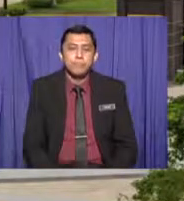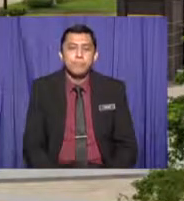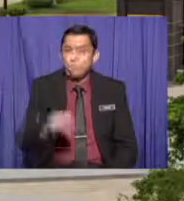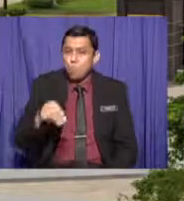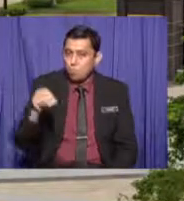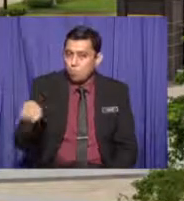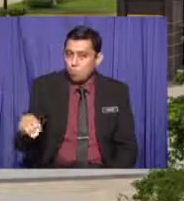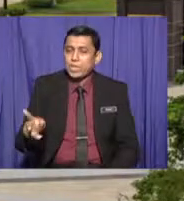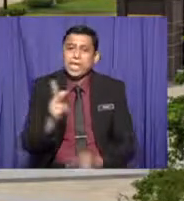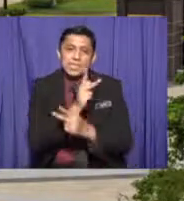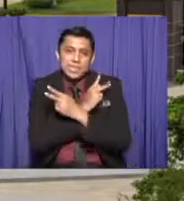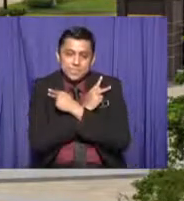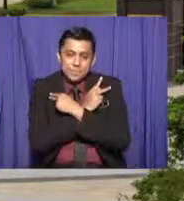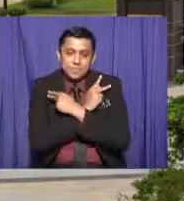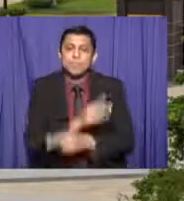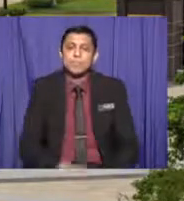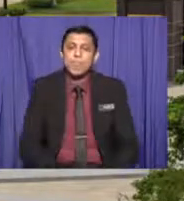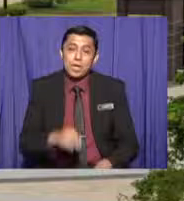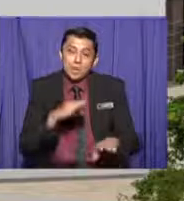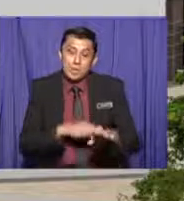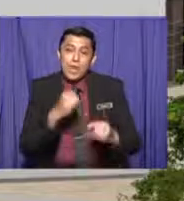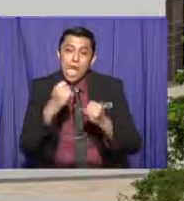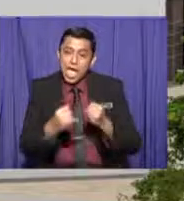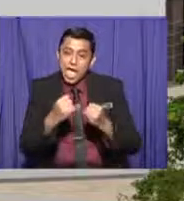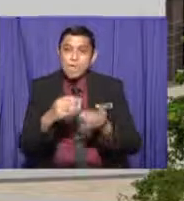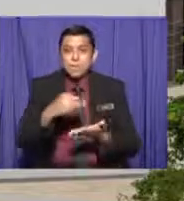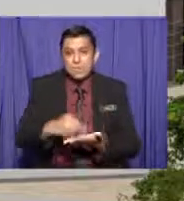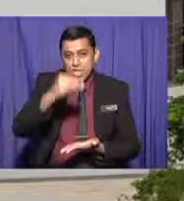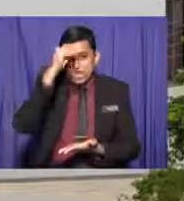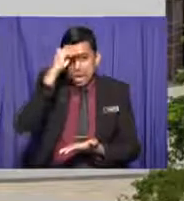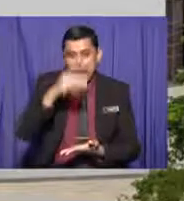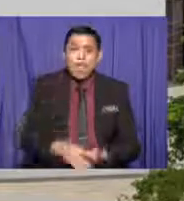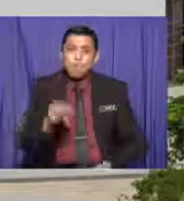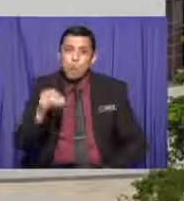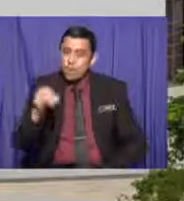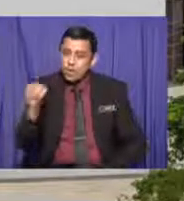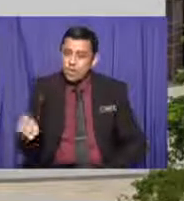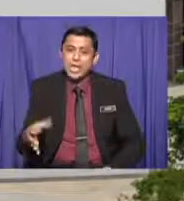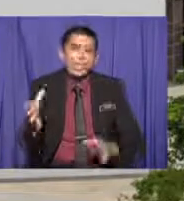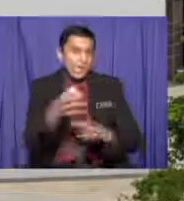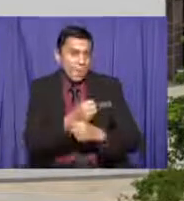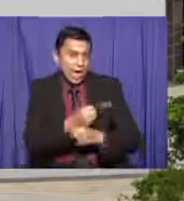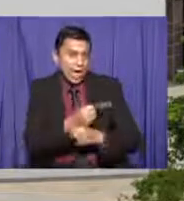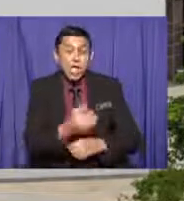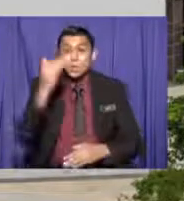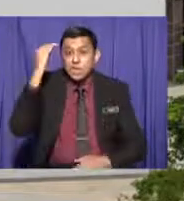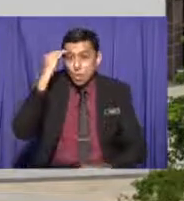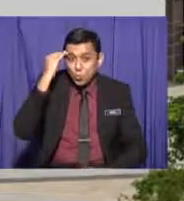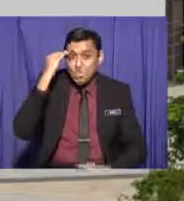Murid-murid yang dikasihi, pada akhir pembelajaran hari ini, murid-murid dapat